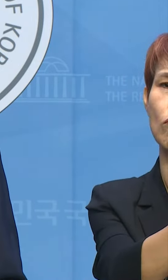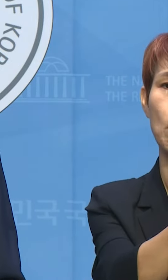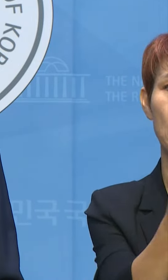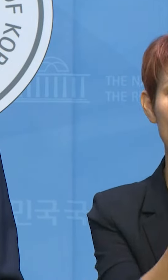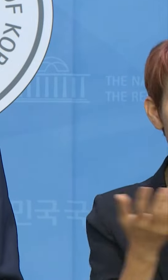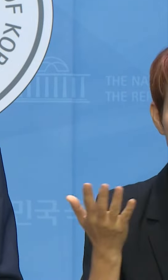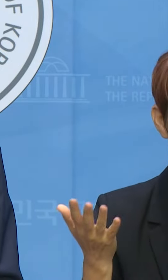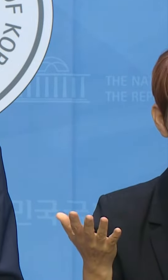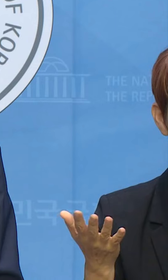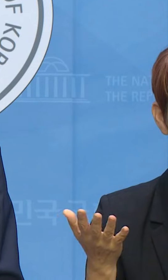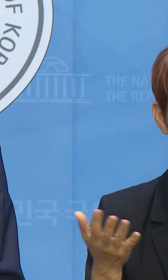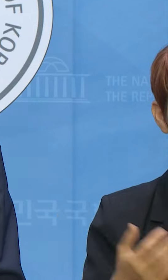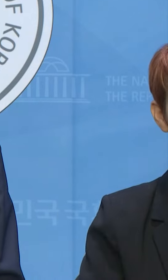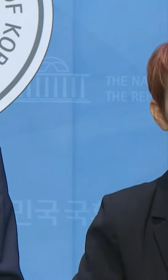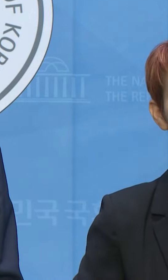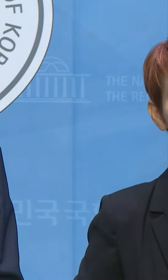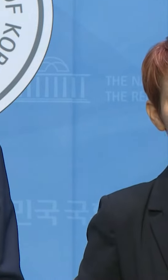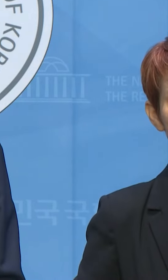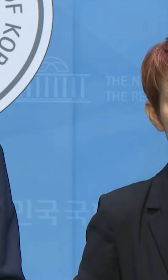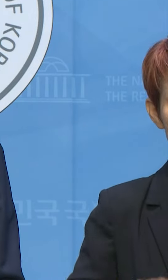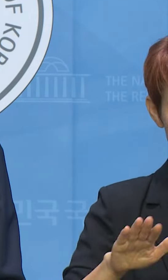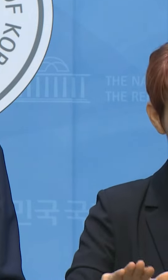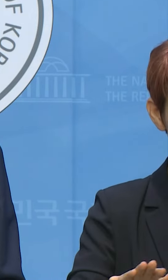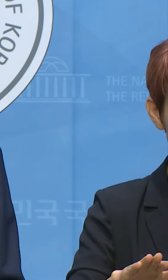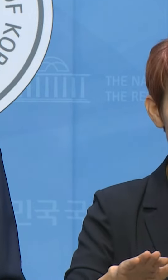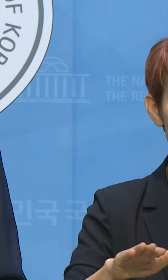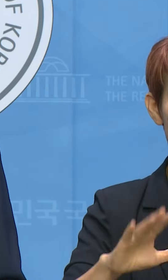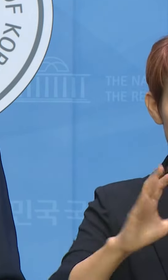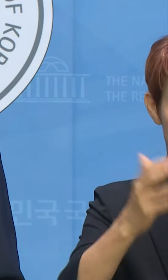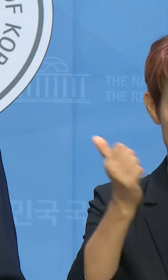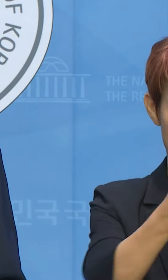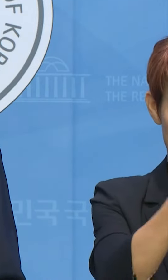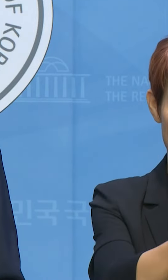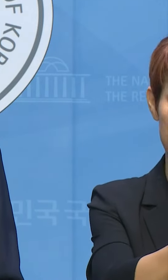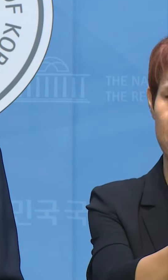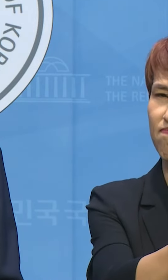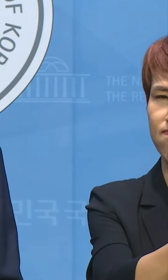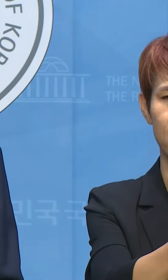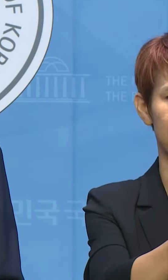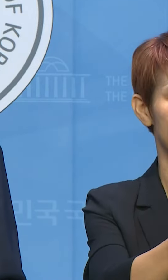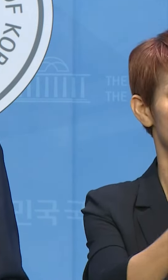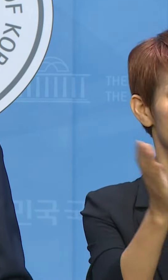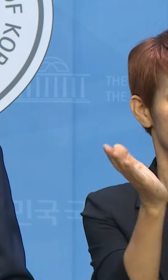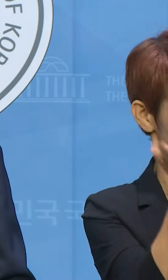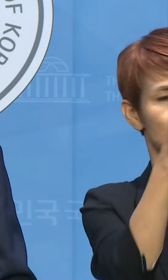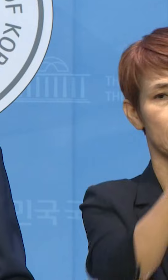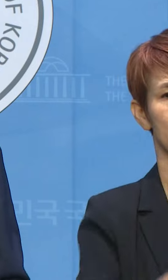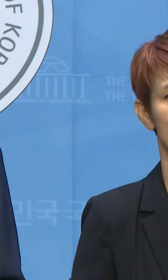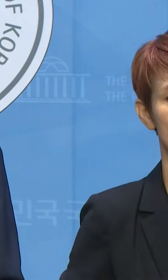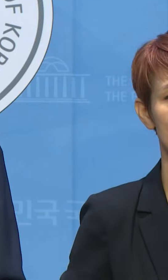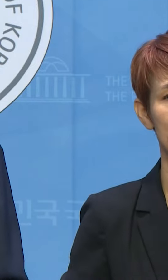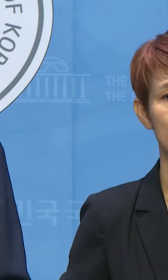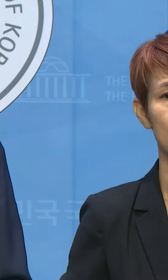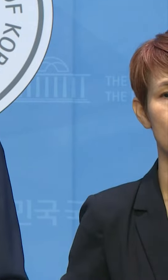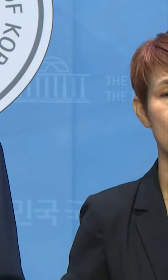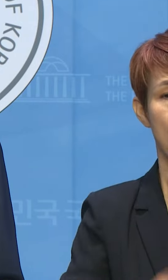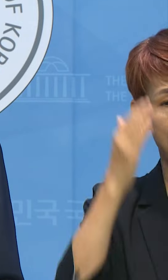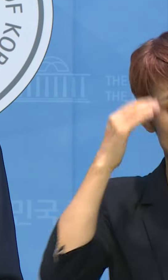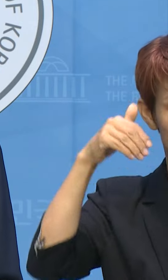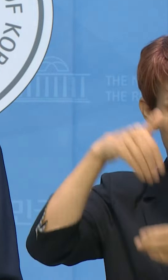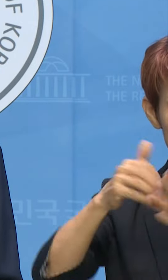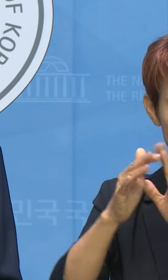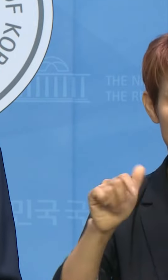방법이 없습니다 현행 국회법은 정당하지 않습니다 대한민국 유권자 중